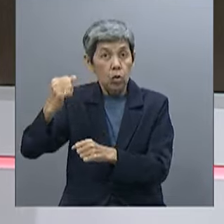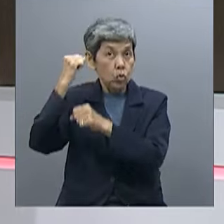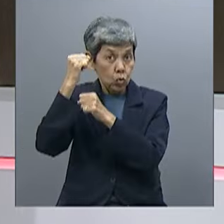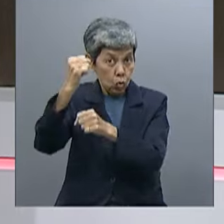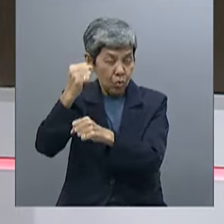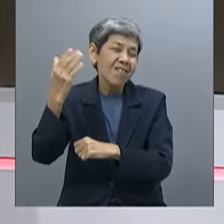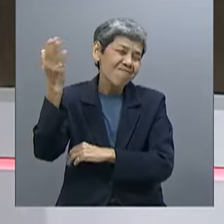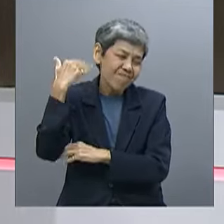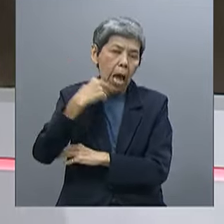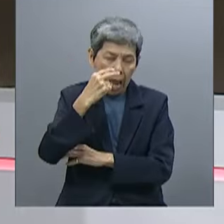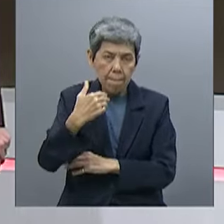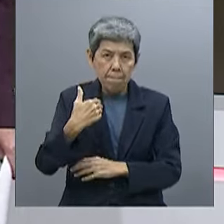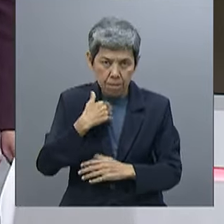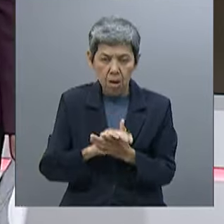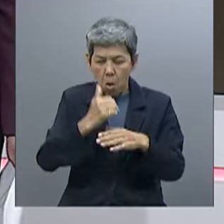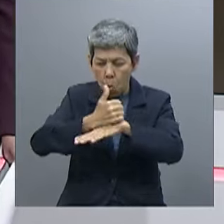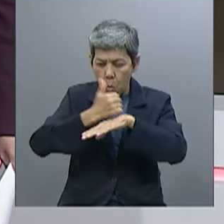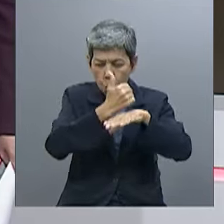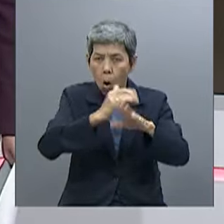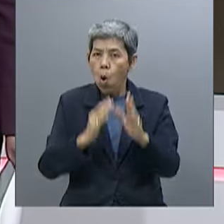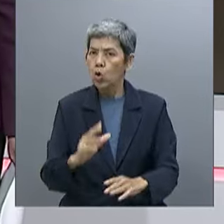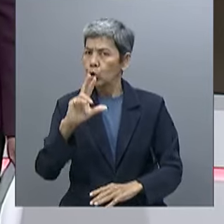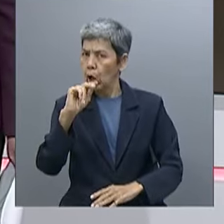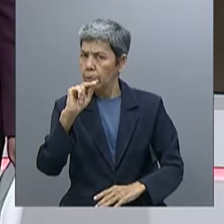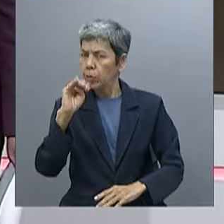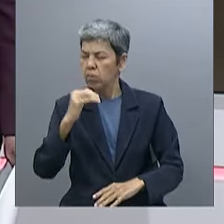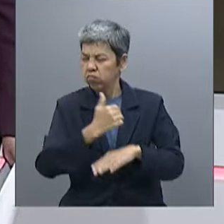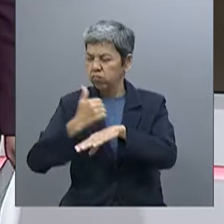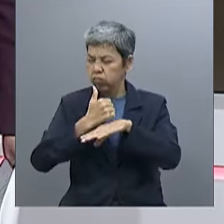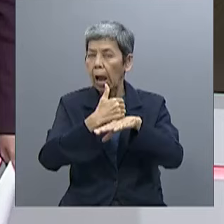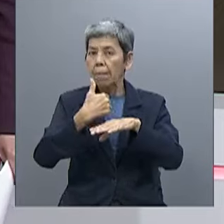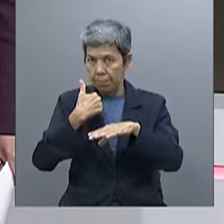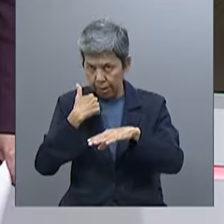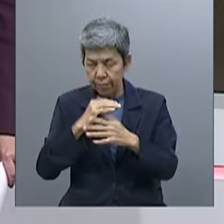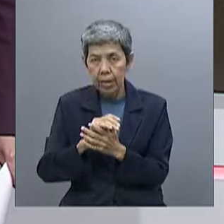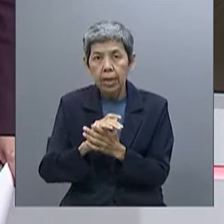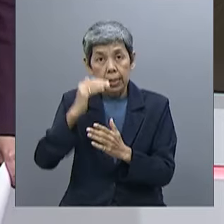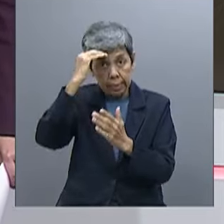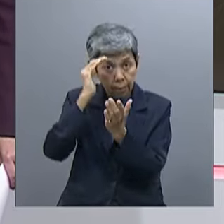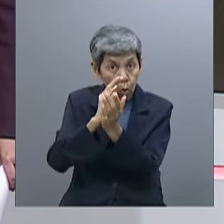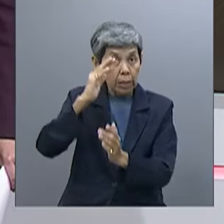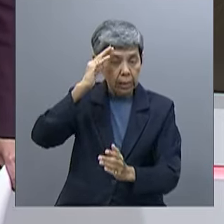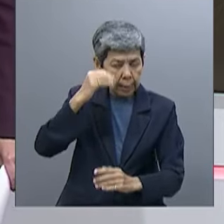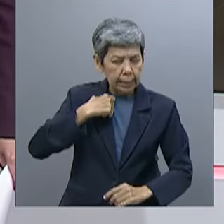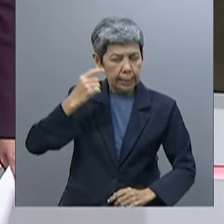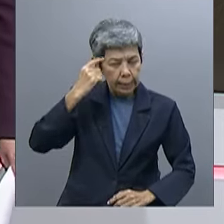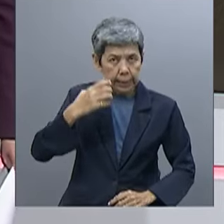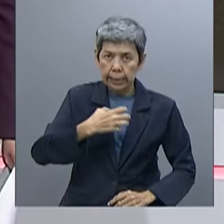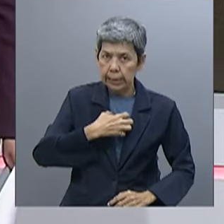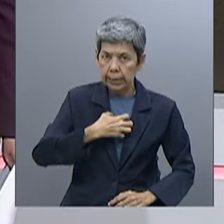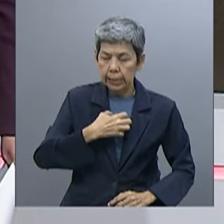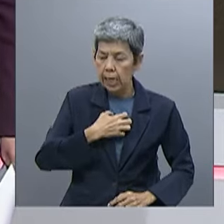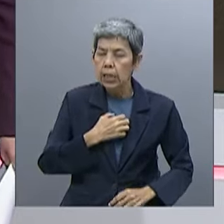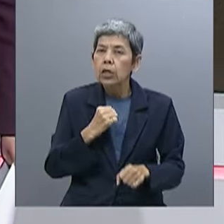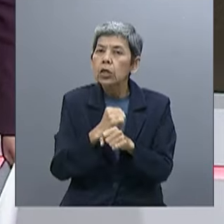วันนั้นพบว่ามีแกนนำอยู่ราวๆ 30-40 คนแล้วเจ้าหน้าที่พบว่าตั้งใจที่จะให้เกิดเหตุใน